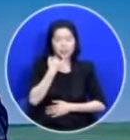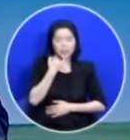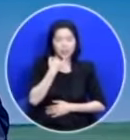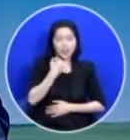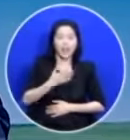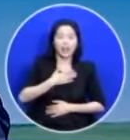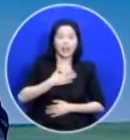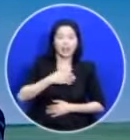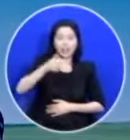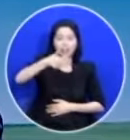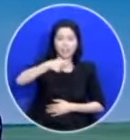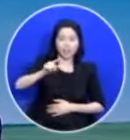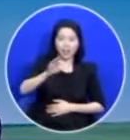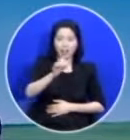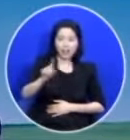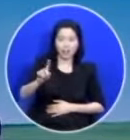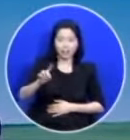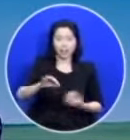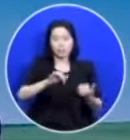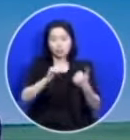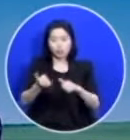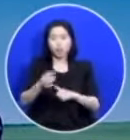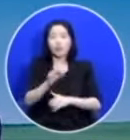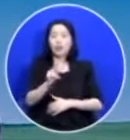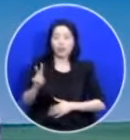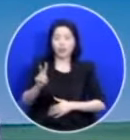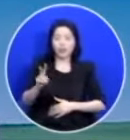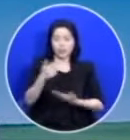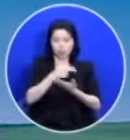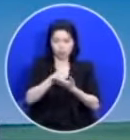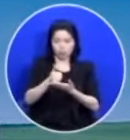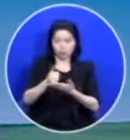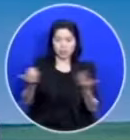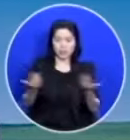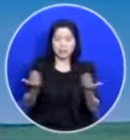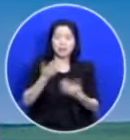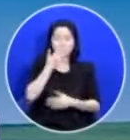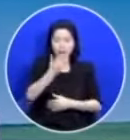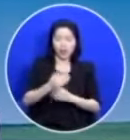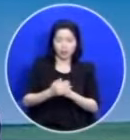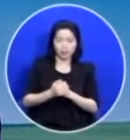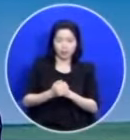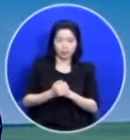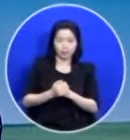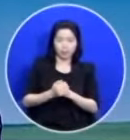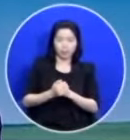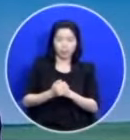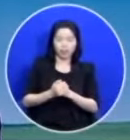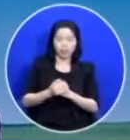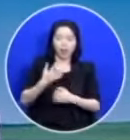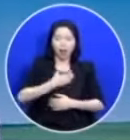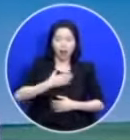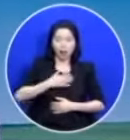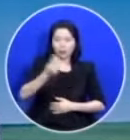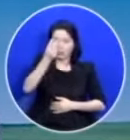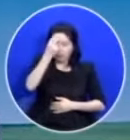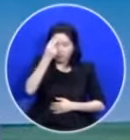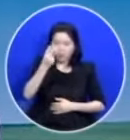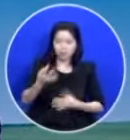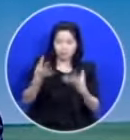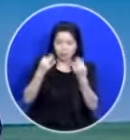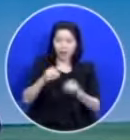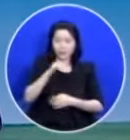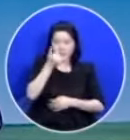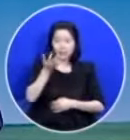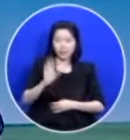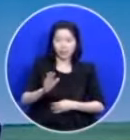내 자가 죽어야 주님이 일하실 수 있어요 걱정 근심이 많은데